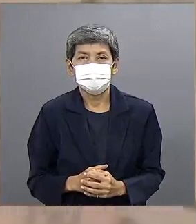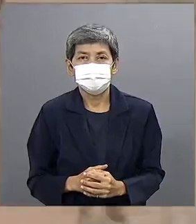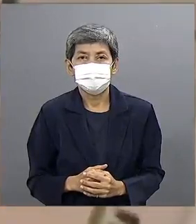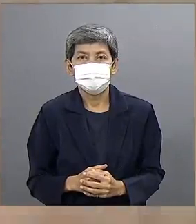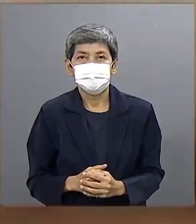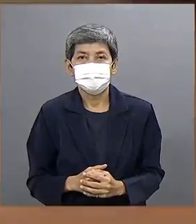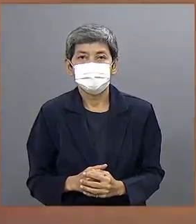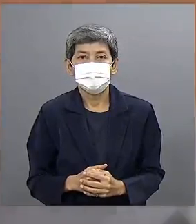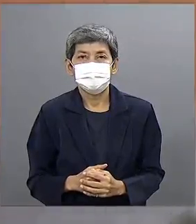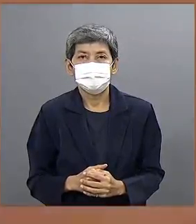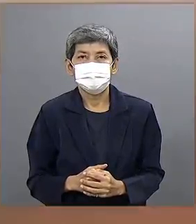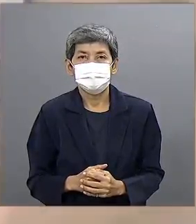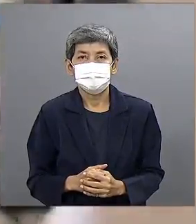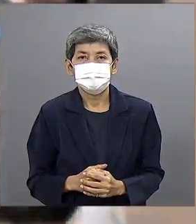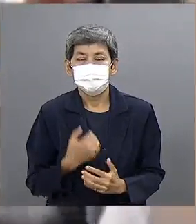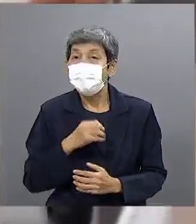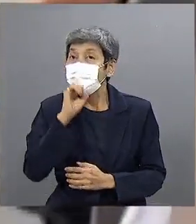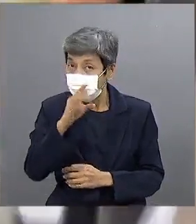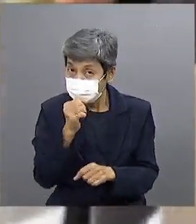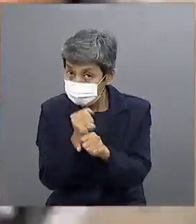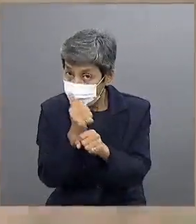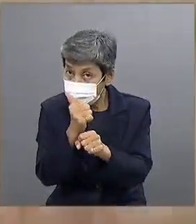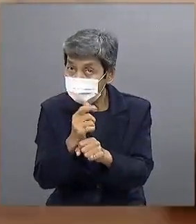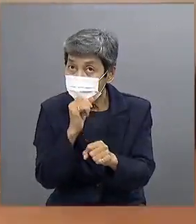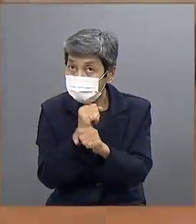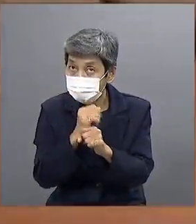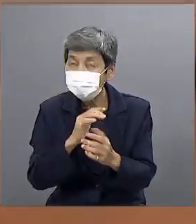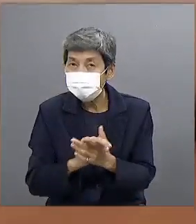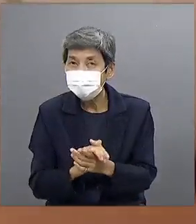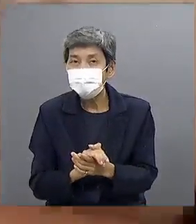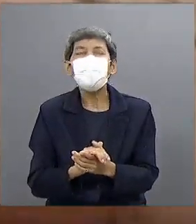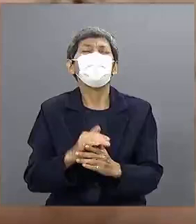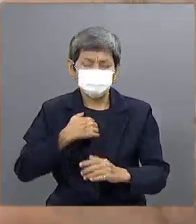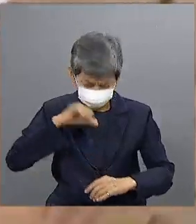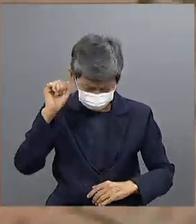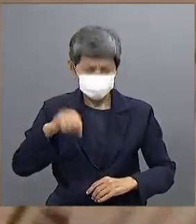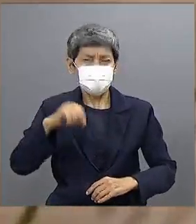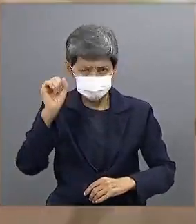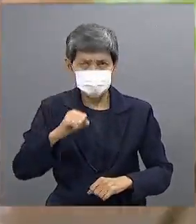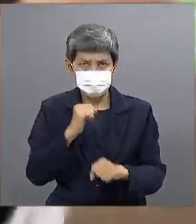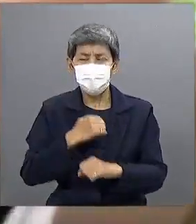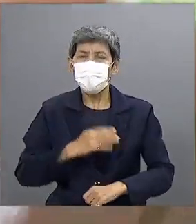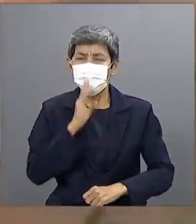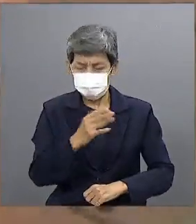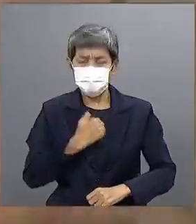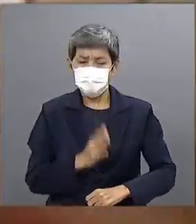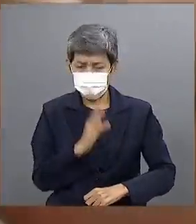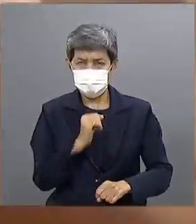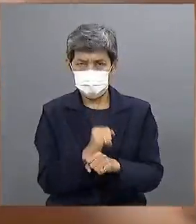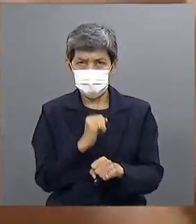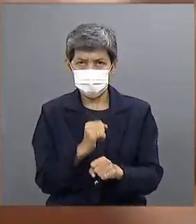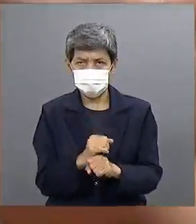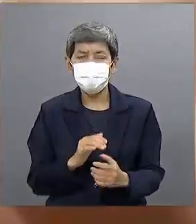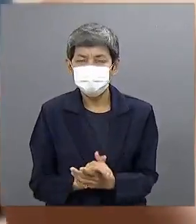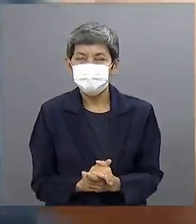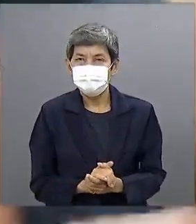แต่ต้องสัญญาณมั่นใจว่าไม่อยู่ใต้บังคับเขา โอ้อิสระครับเดินตรงๆครับโดยตรงๆครับ คนค้ามันชอบพูดคำว่าแฝงฉะนั้นคนมันก็